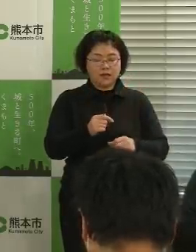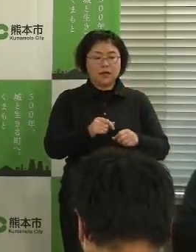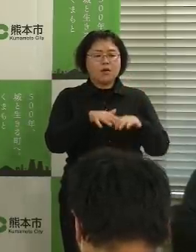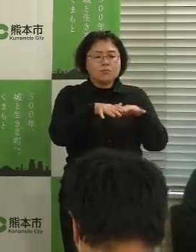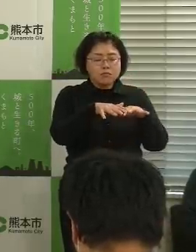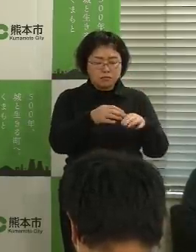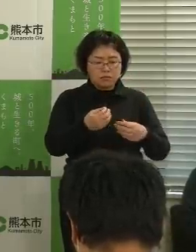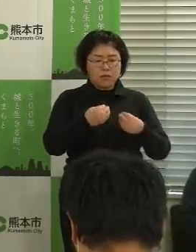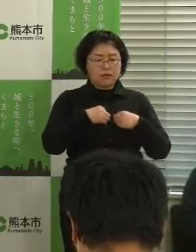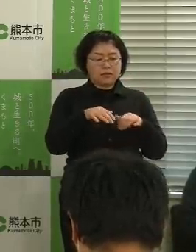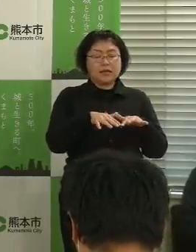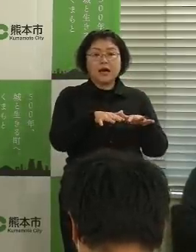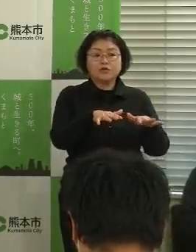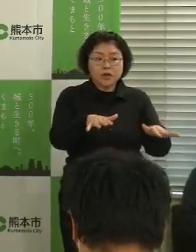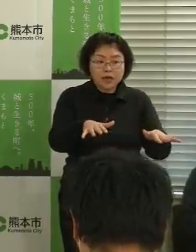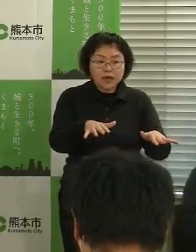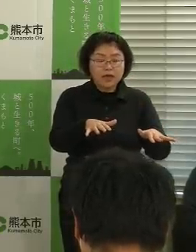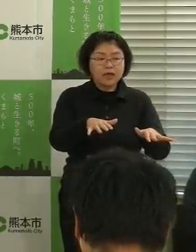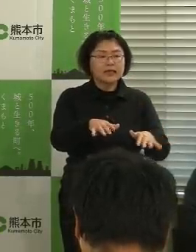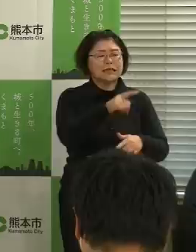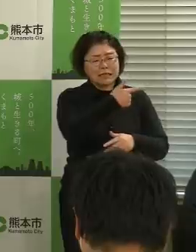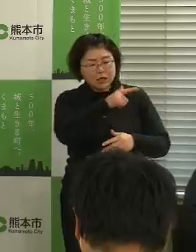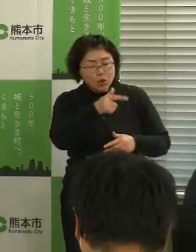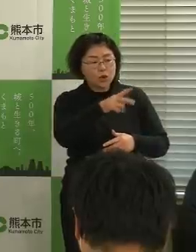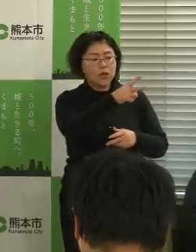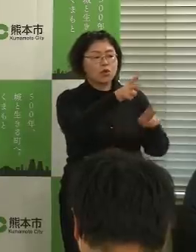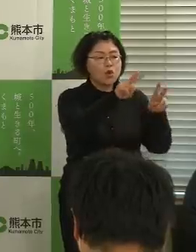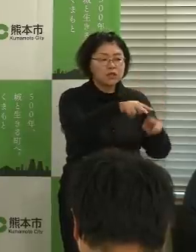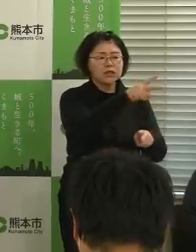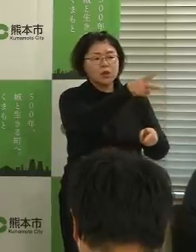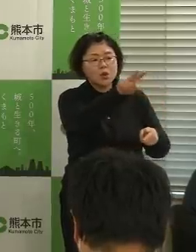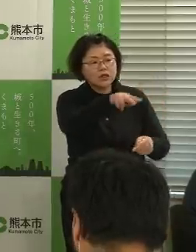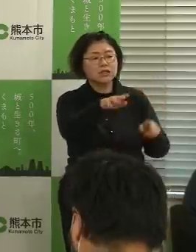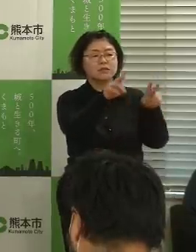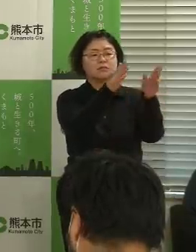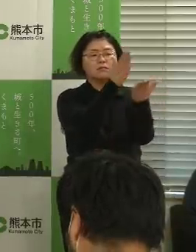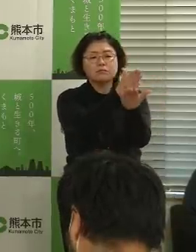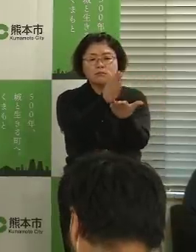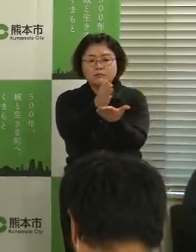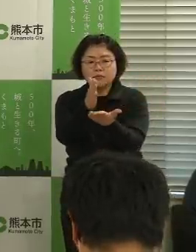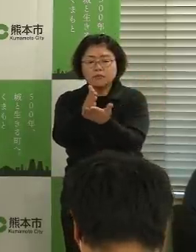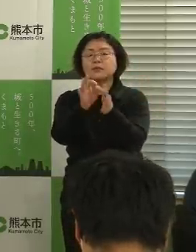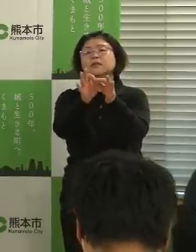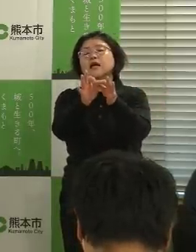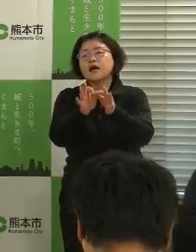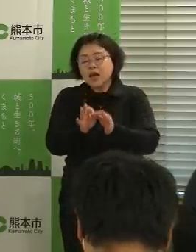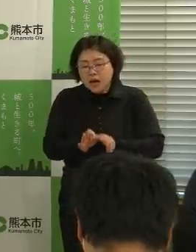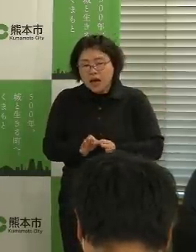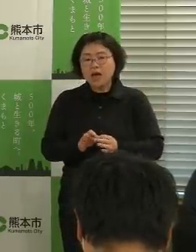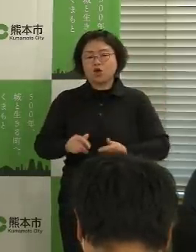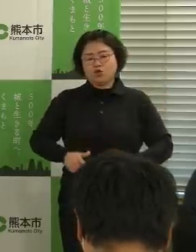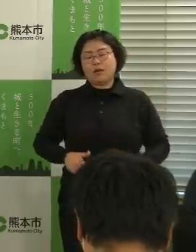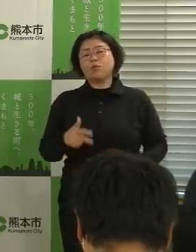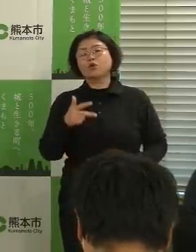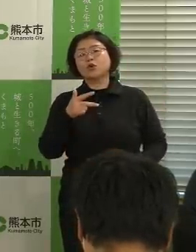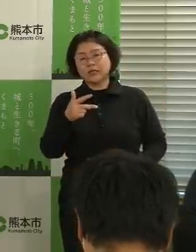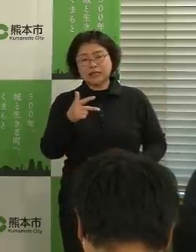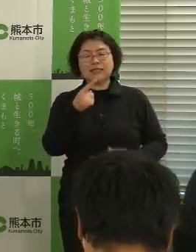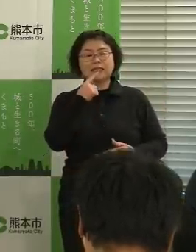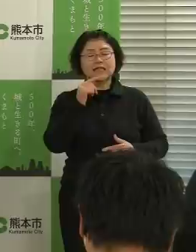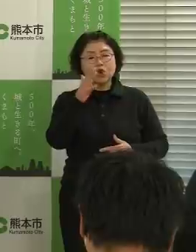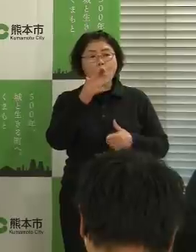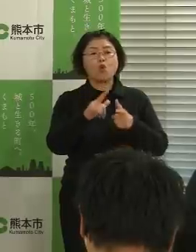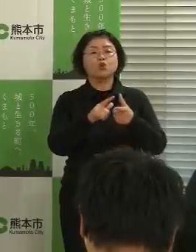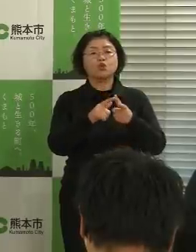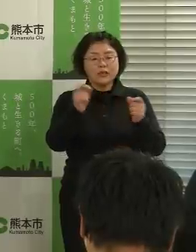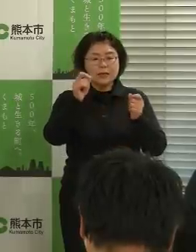拡大を受け全国各地でイベントの中止が相次いでおります。このような中、日の国祭りおよび江